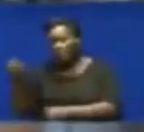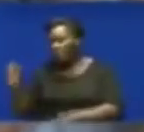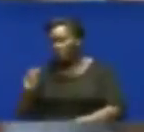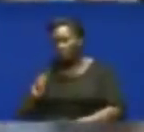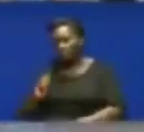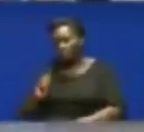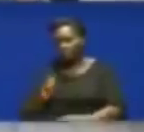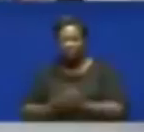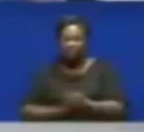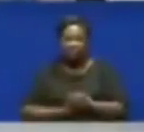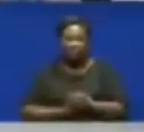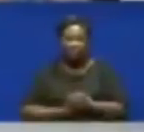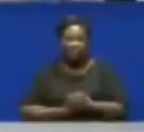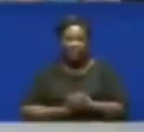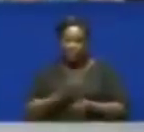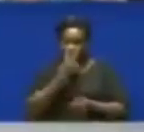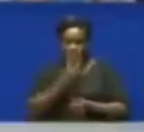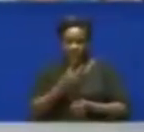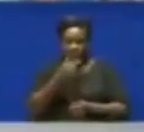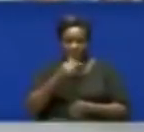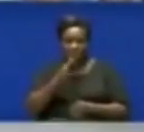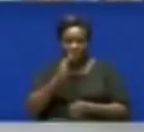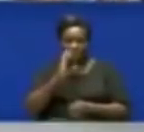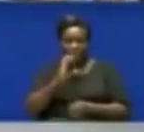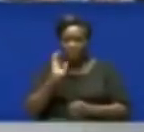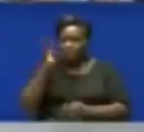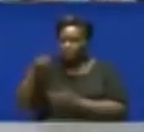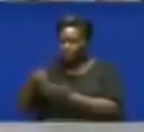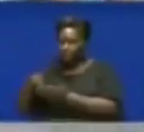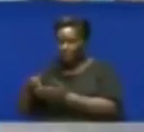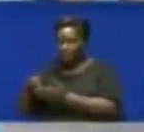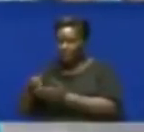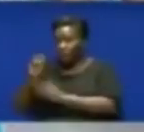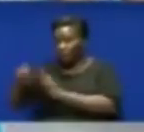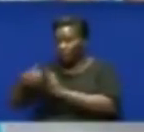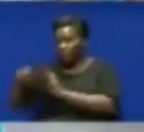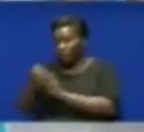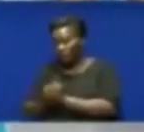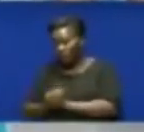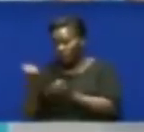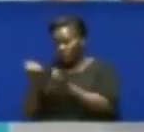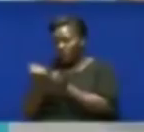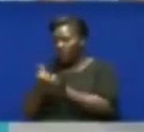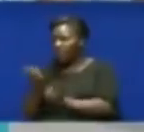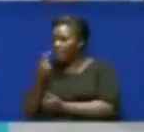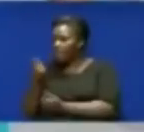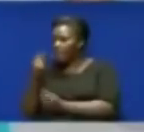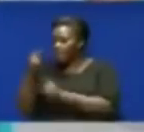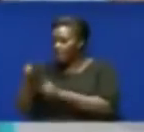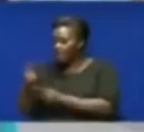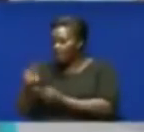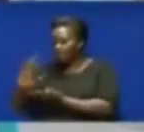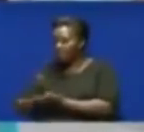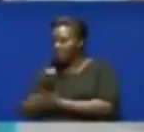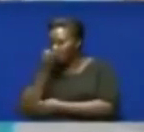Mtazamaji wa TBC, tuko katika kiwanda ambacho kinatengeneza dawa hizi ambazo zinasaidia kuondoa bakteria